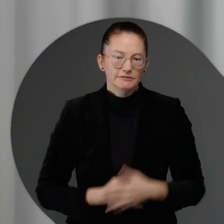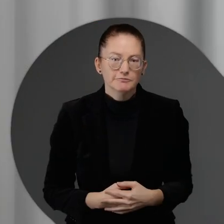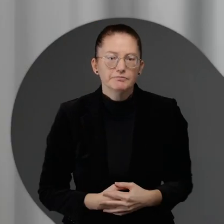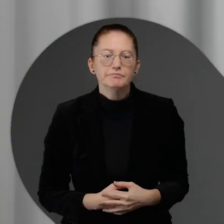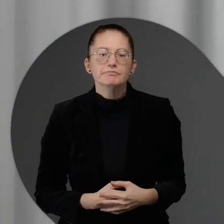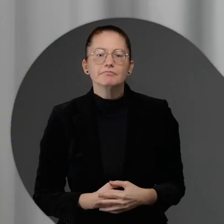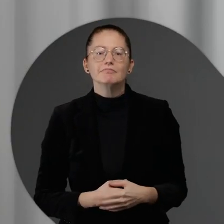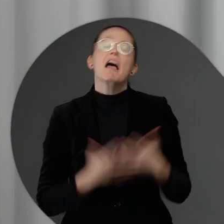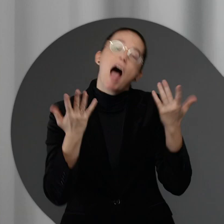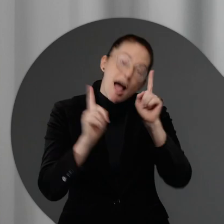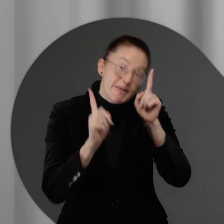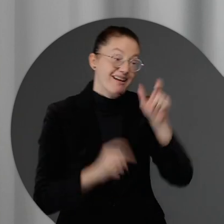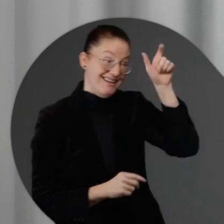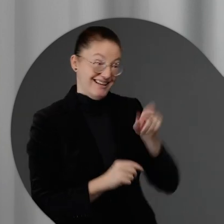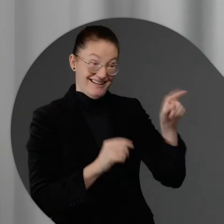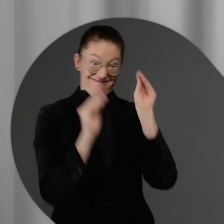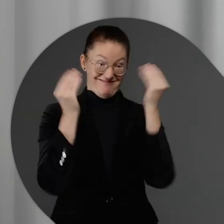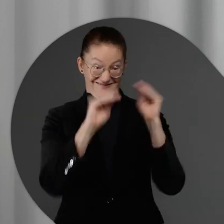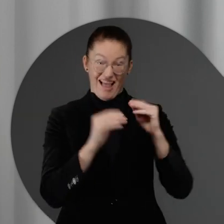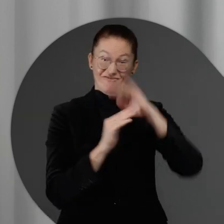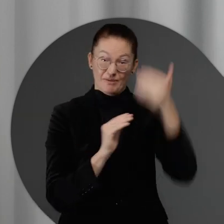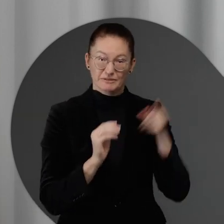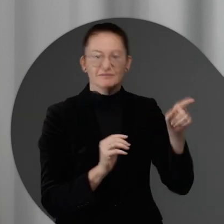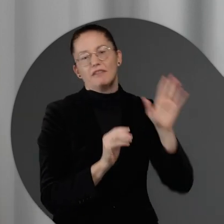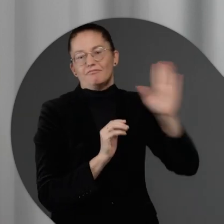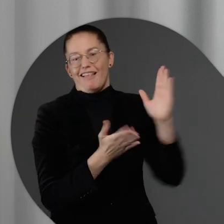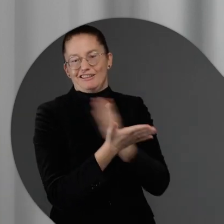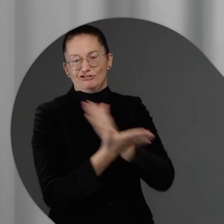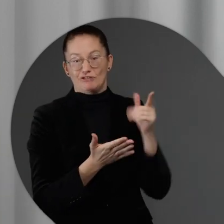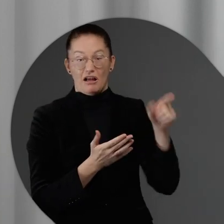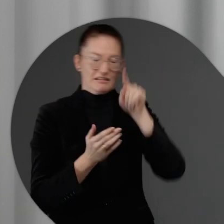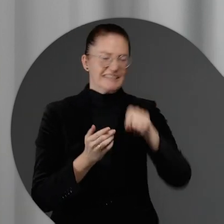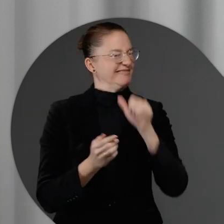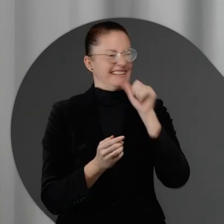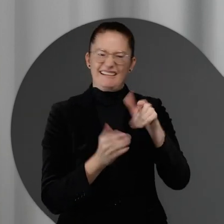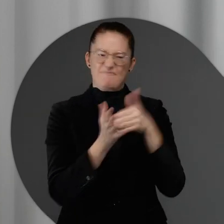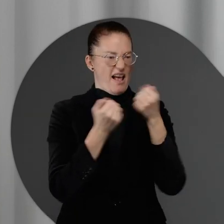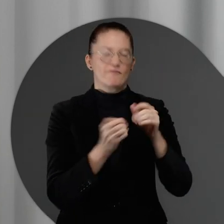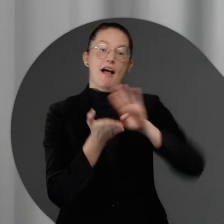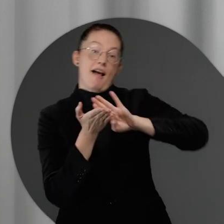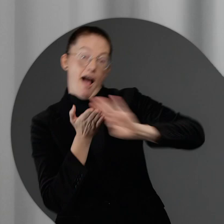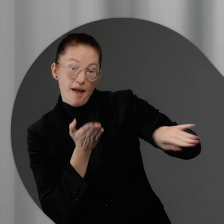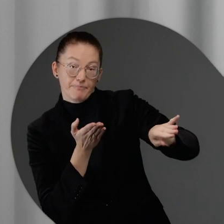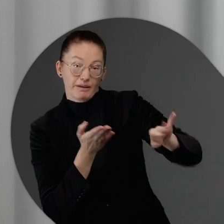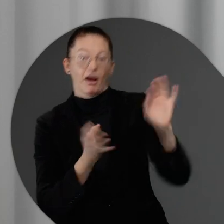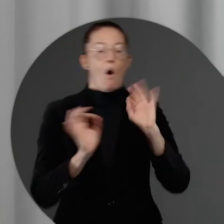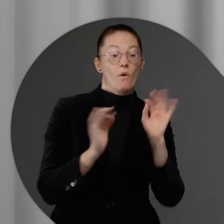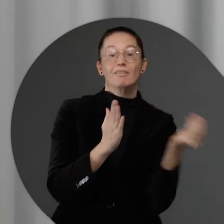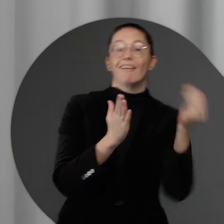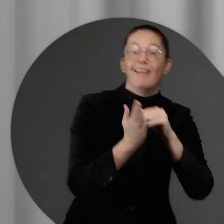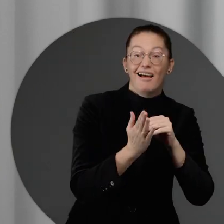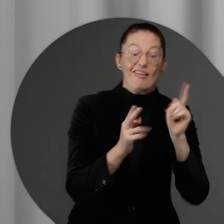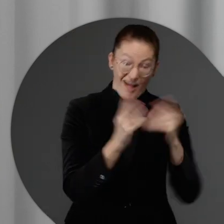Und es steht den Website-Betreiberinnen frei, Inhalte dann auszunehmen, wenn sie